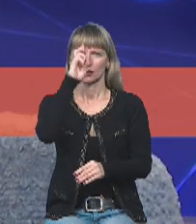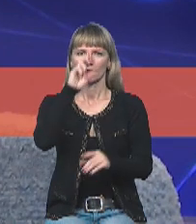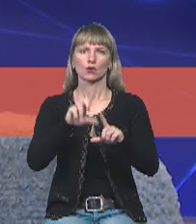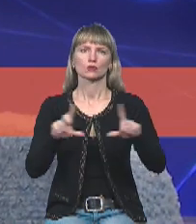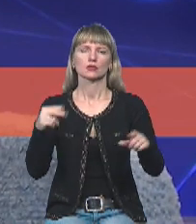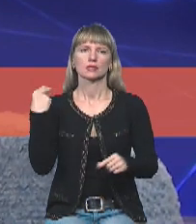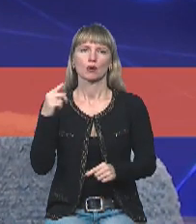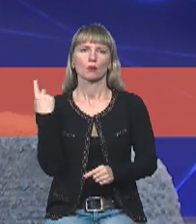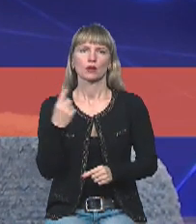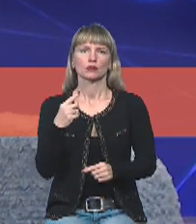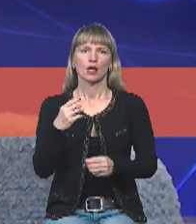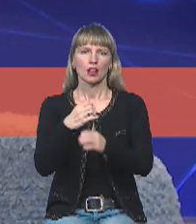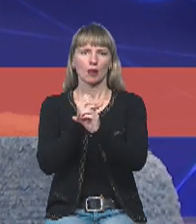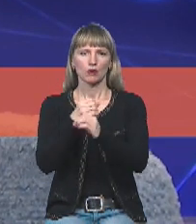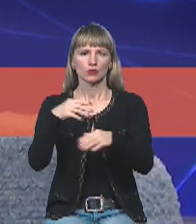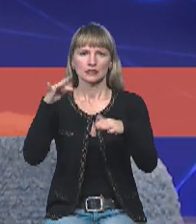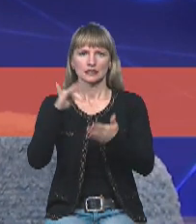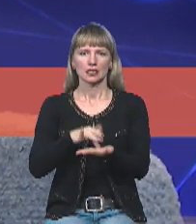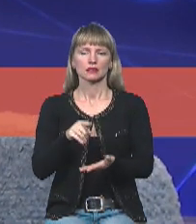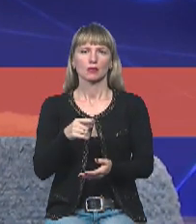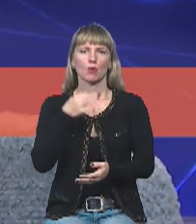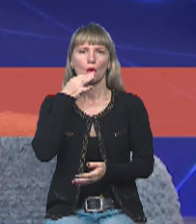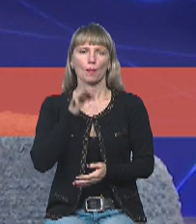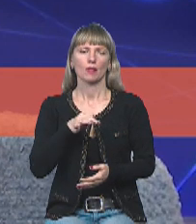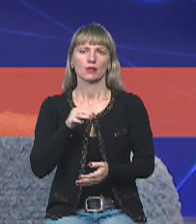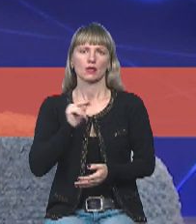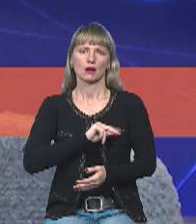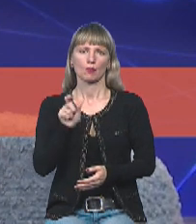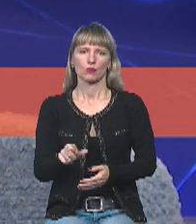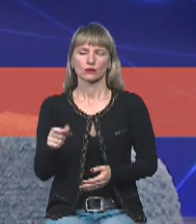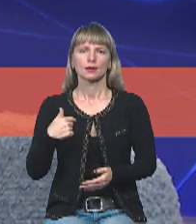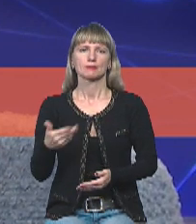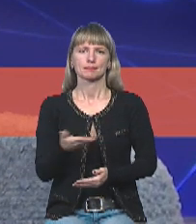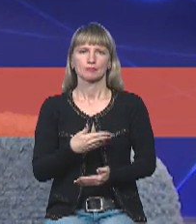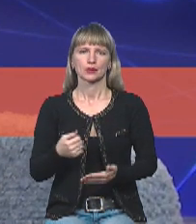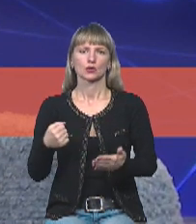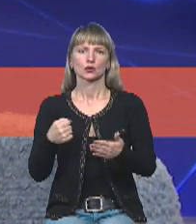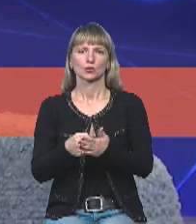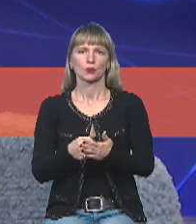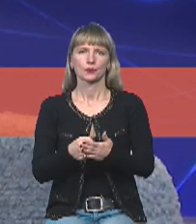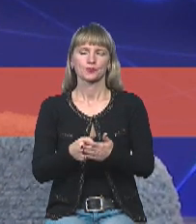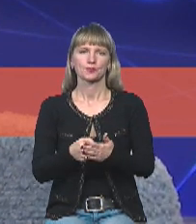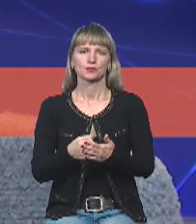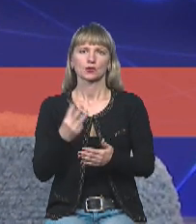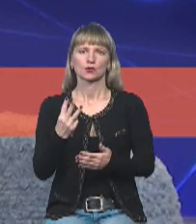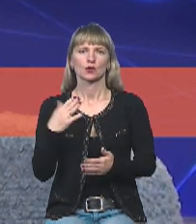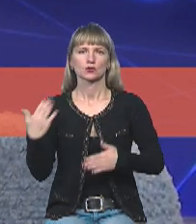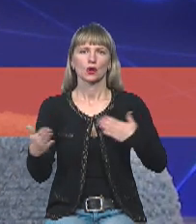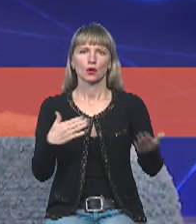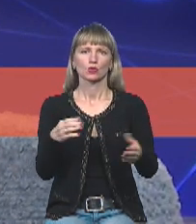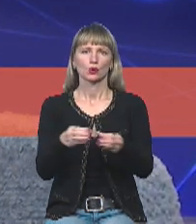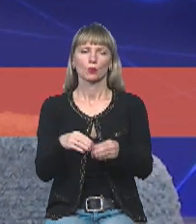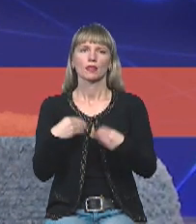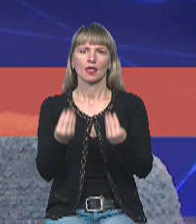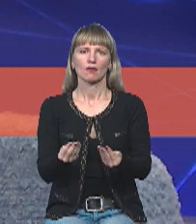установа, Запорізький обласний лабораторний центр, там дуже досвідчені фахівці. Ми і до трьохсторонньої групи